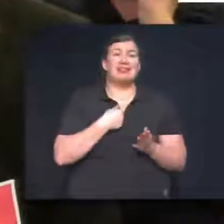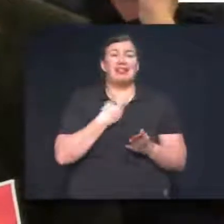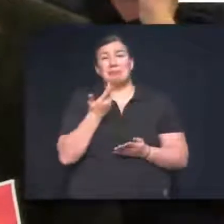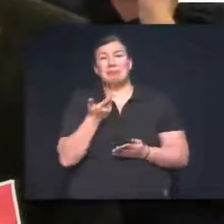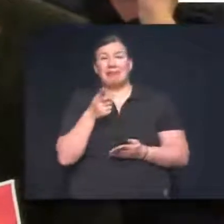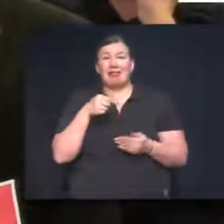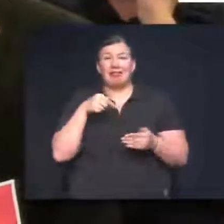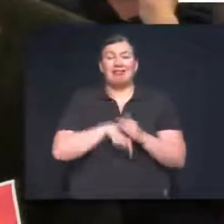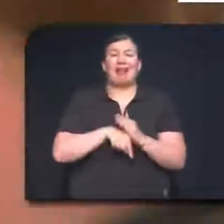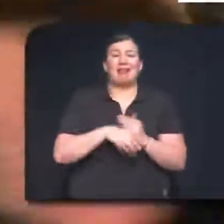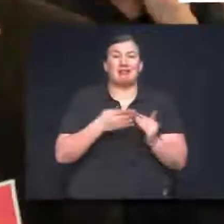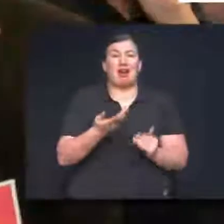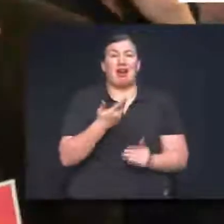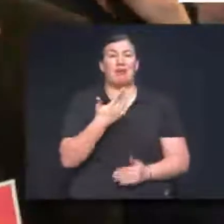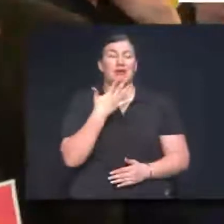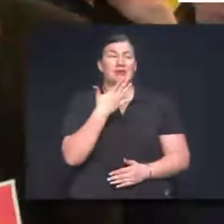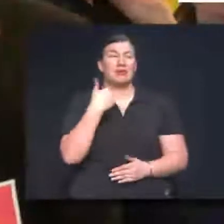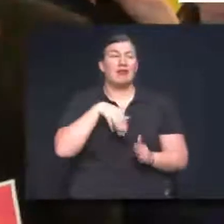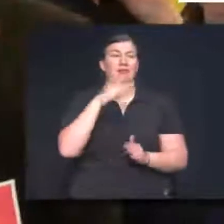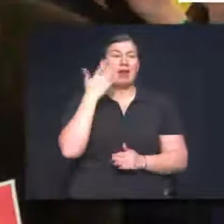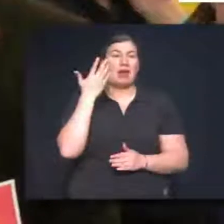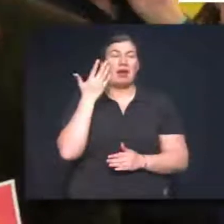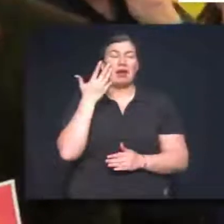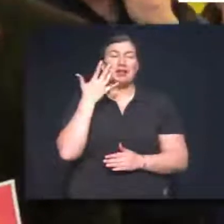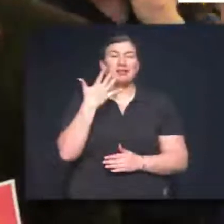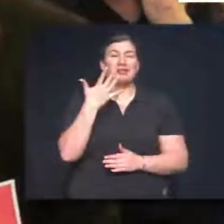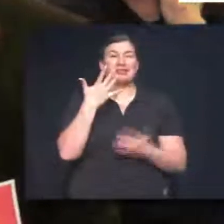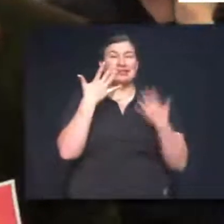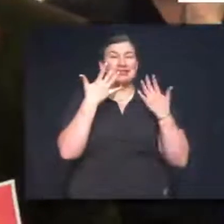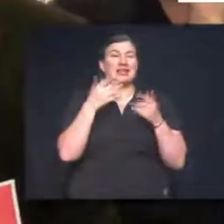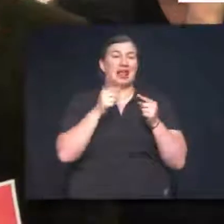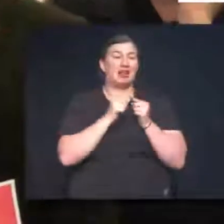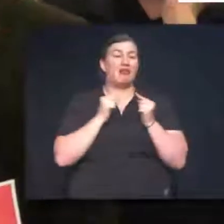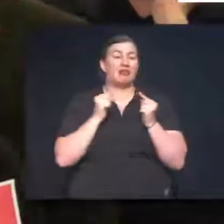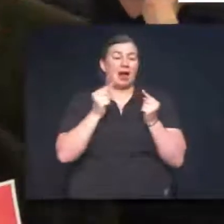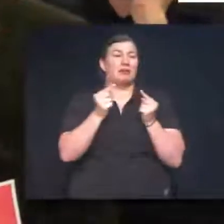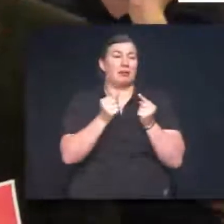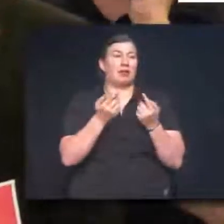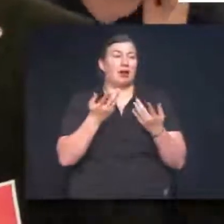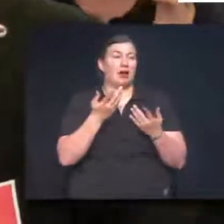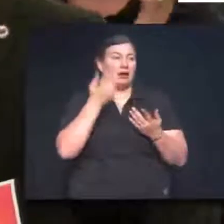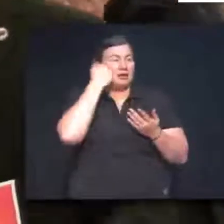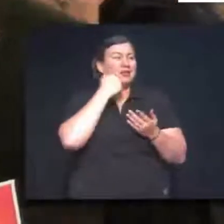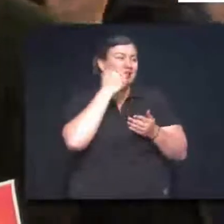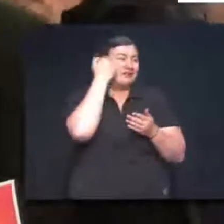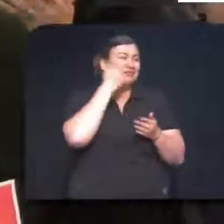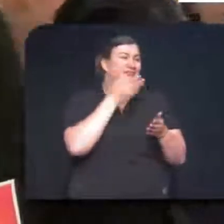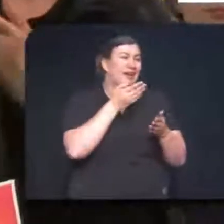Quadratmeter aber den dürft ihr euch gerne mit mehreren tausend Leuten aus Bangladesch Teilen falls es geht